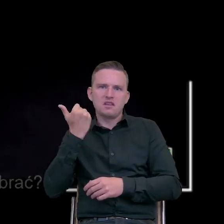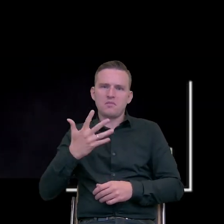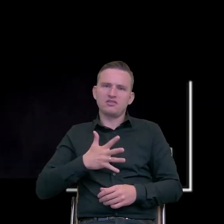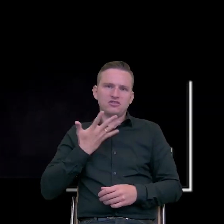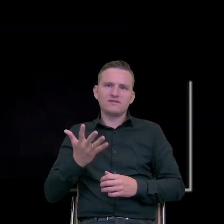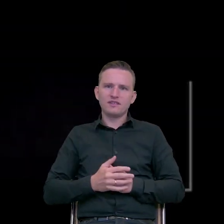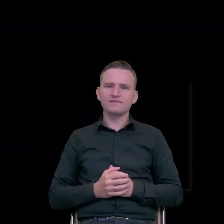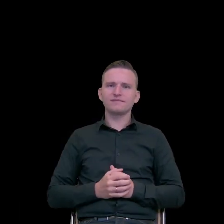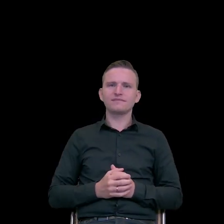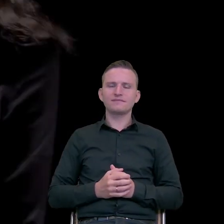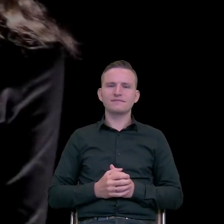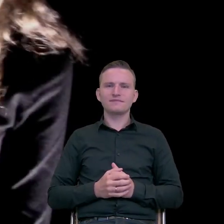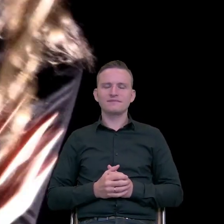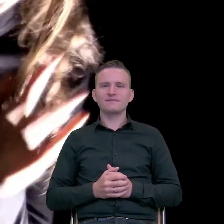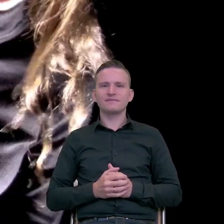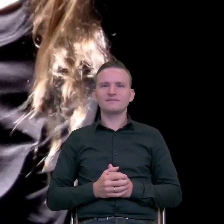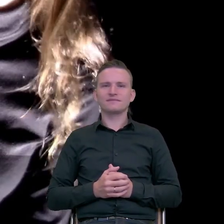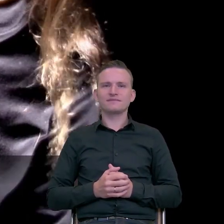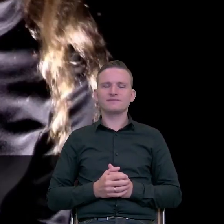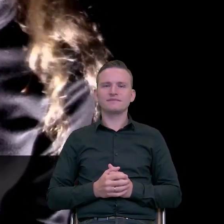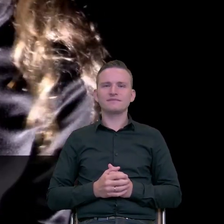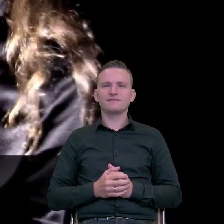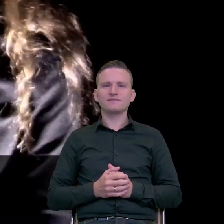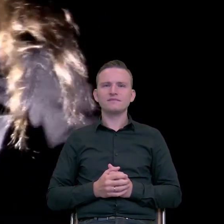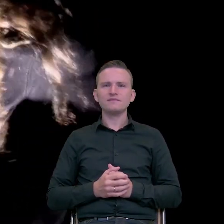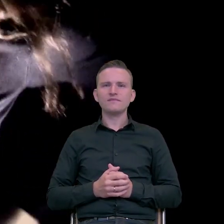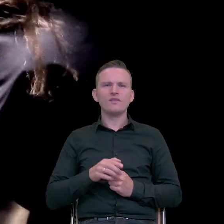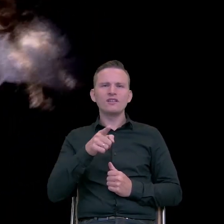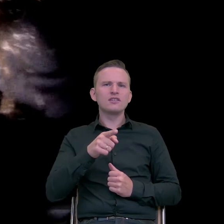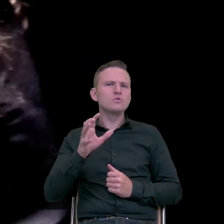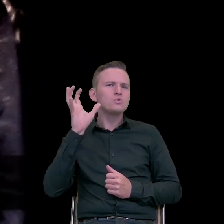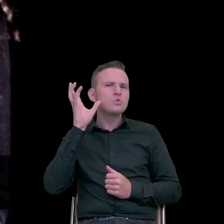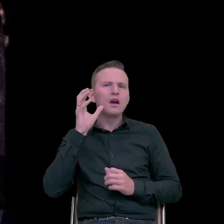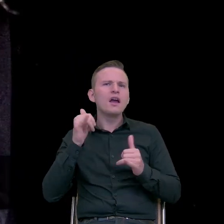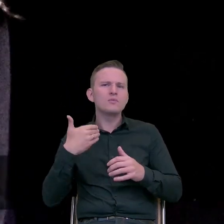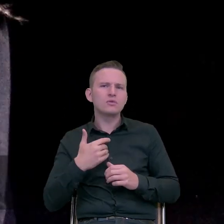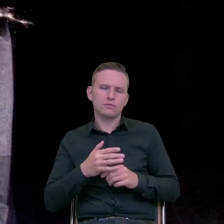Mogę zabrać? Tak, jasno. Jak to usłyszałaś? Normalnie